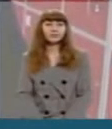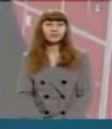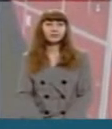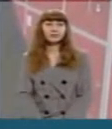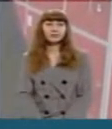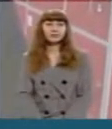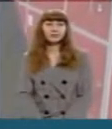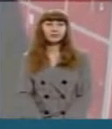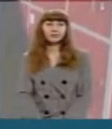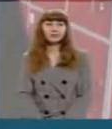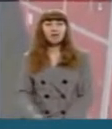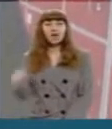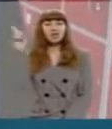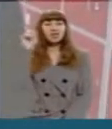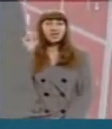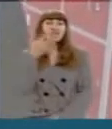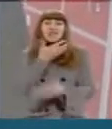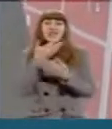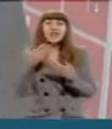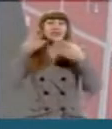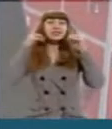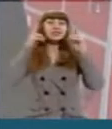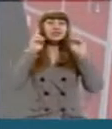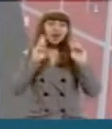дүкендердің бүгін жұмыс жасамауы керек.